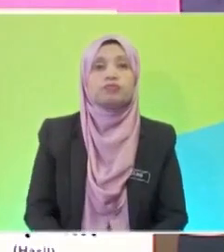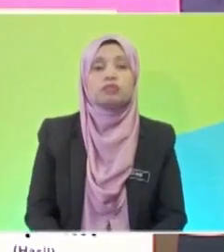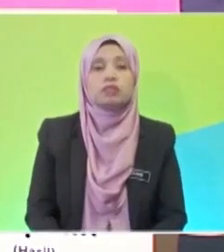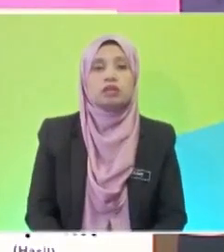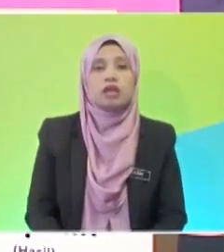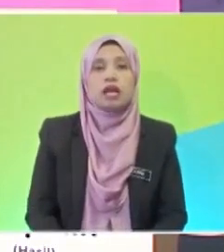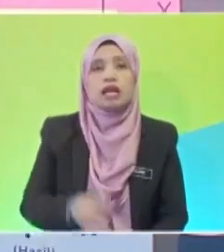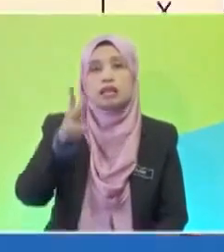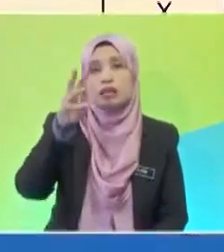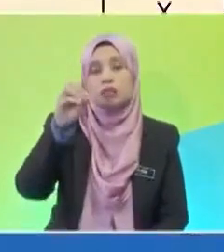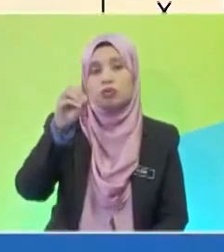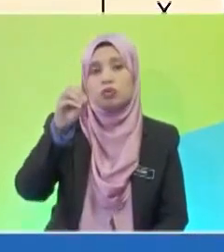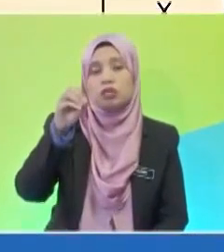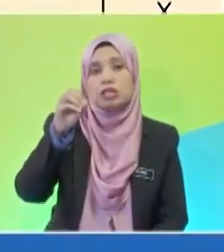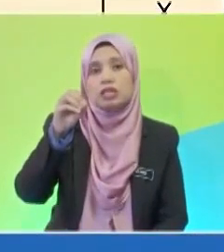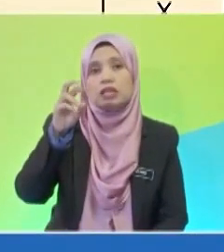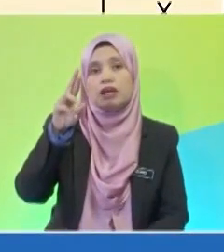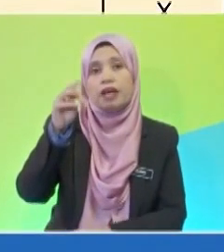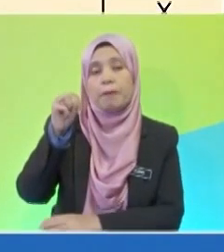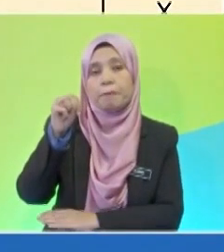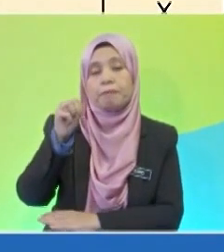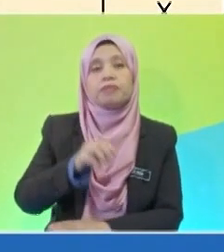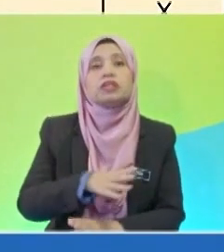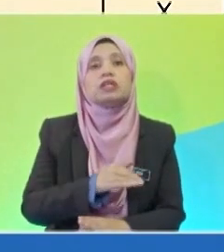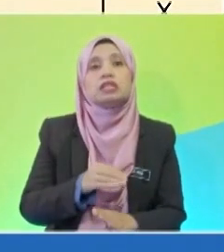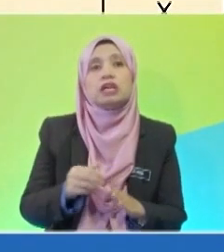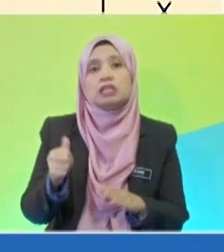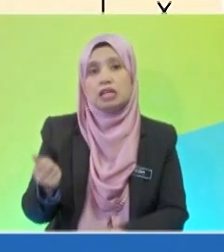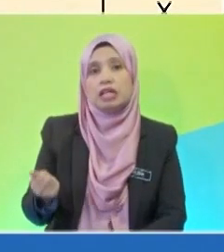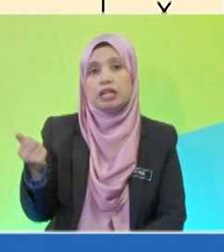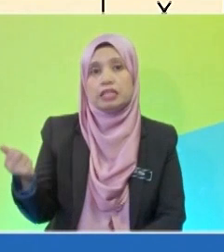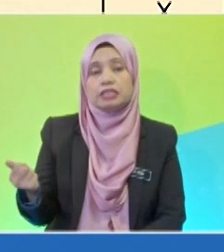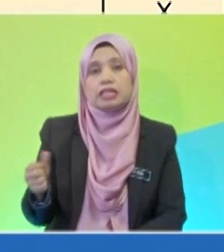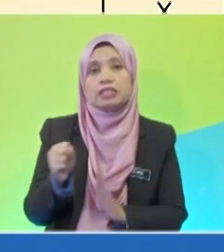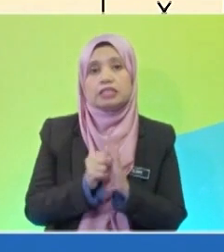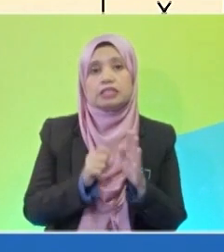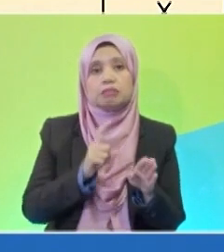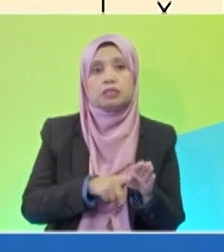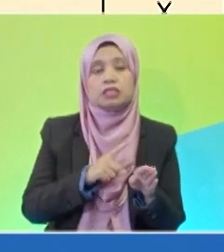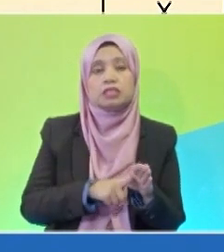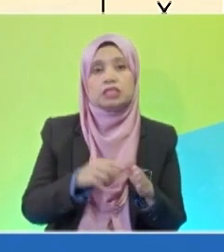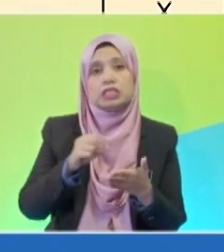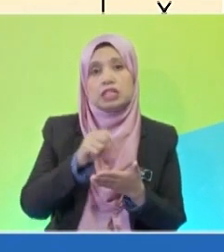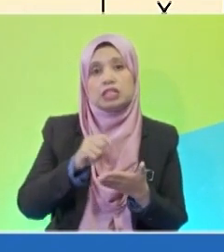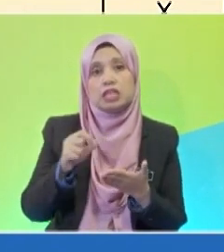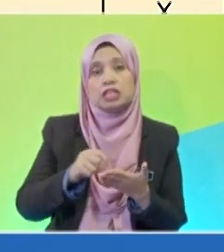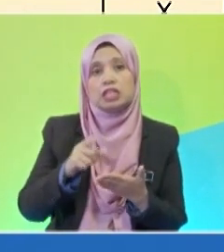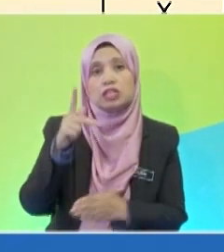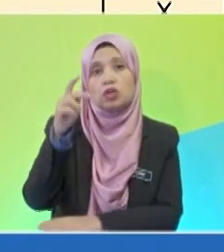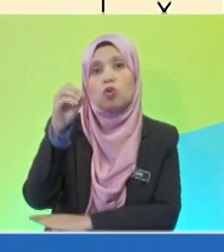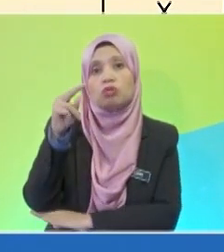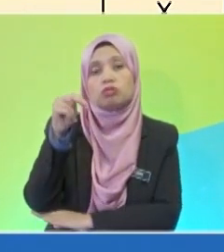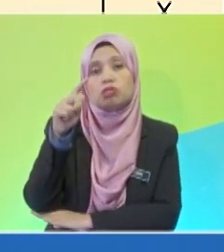ragu RM60 dan dalam aset semasa peruntukan hutang ragu adalah catatan kontra kepada akaun belum